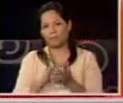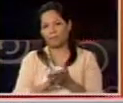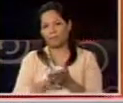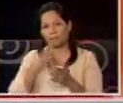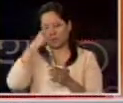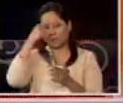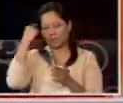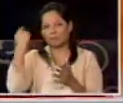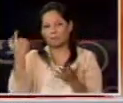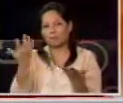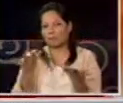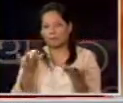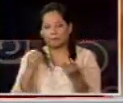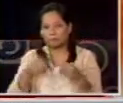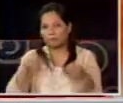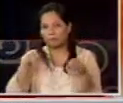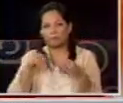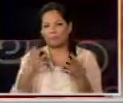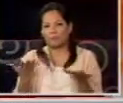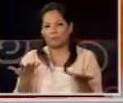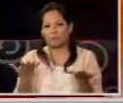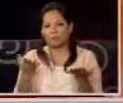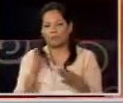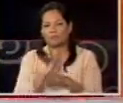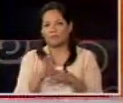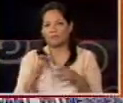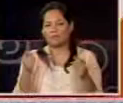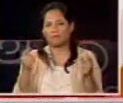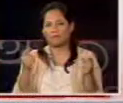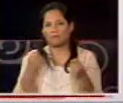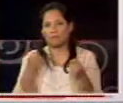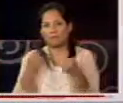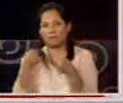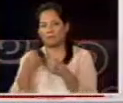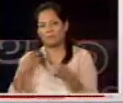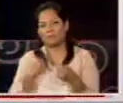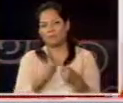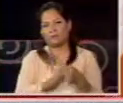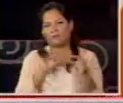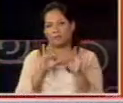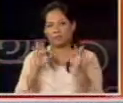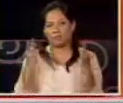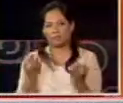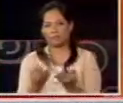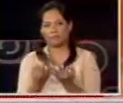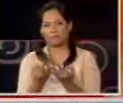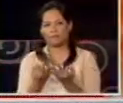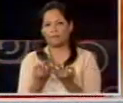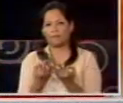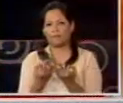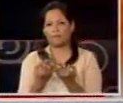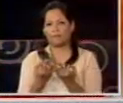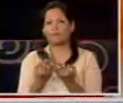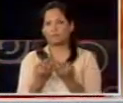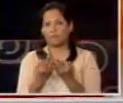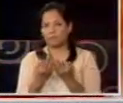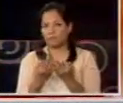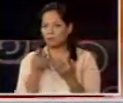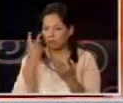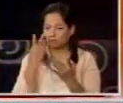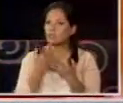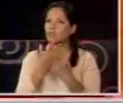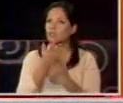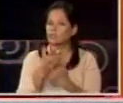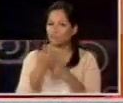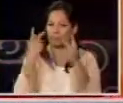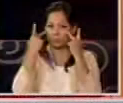palubog na rin 'yon ang at the time ano at nag-aaway po ang mga miyembro ng pamilya. At 'yun po naman transparent dahil sa public sale po